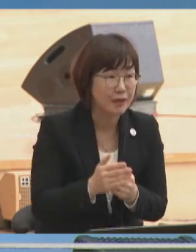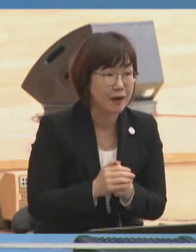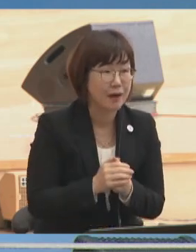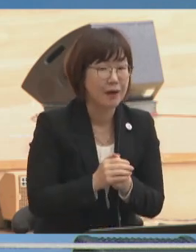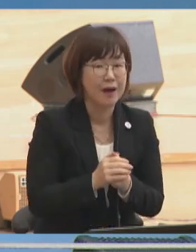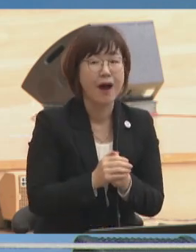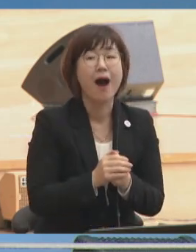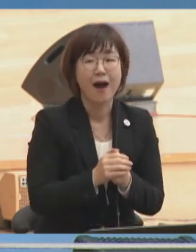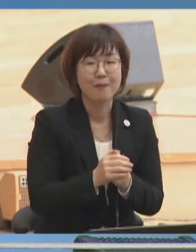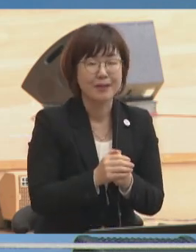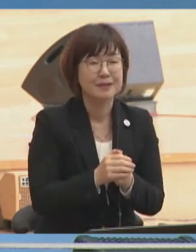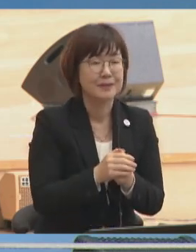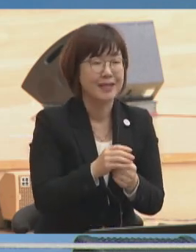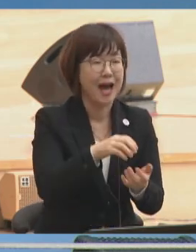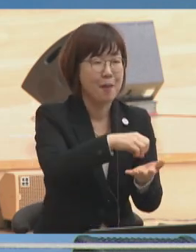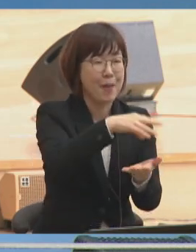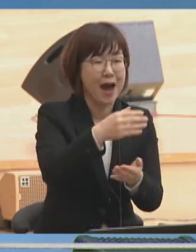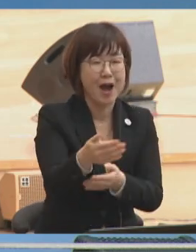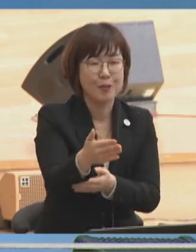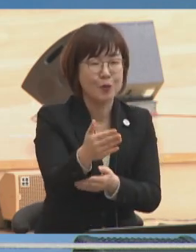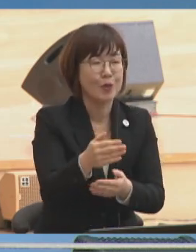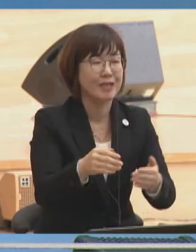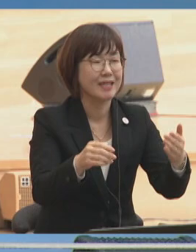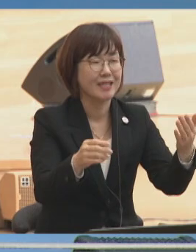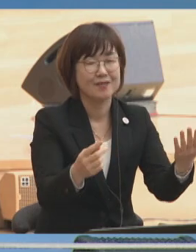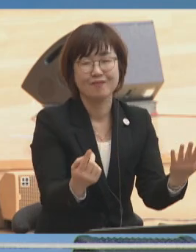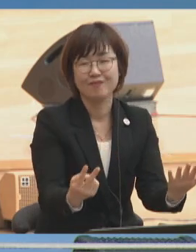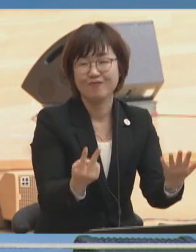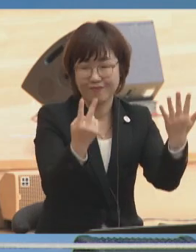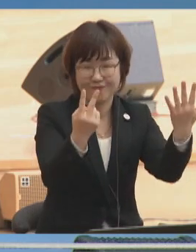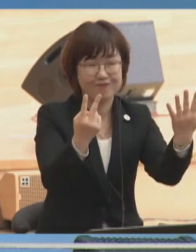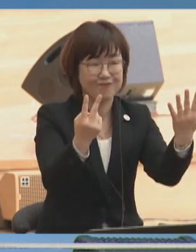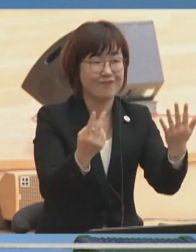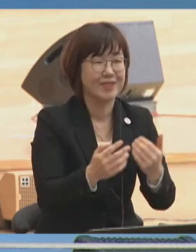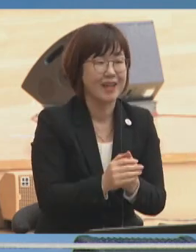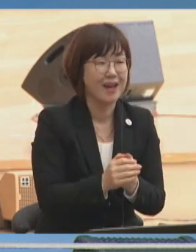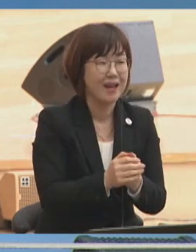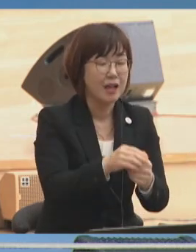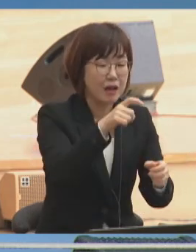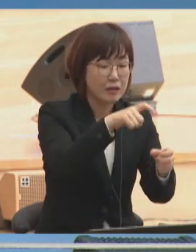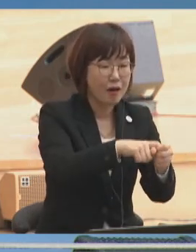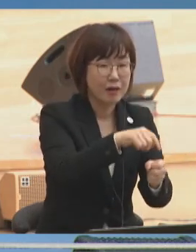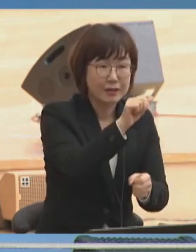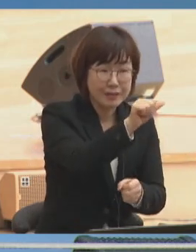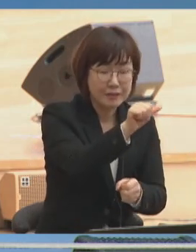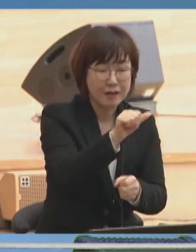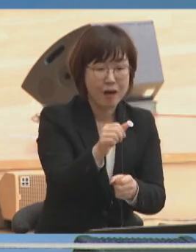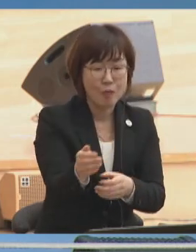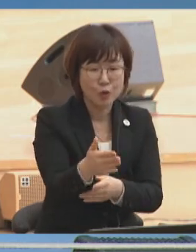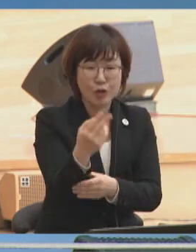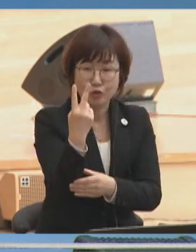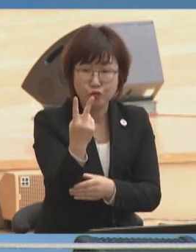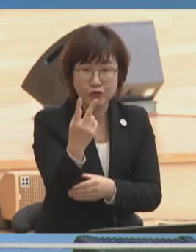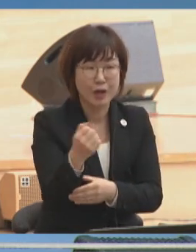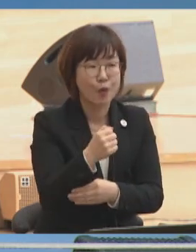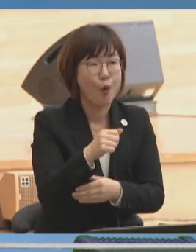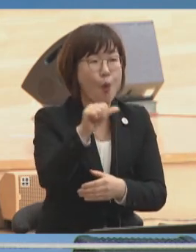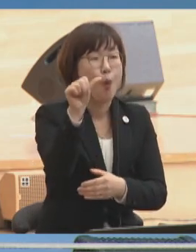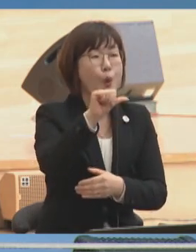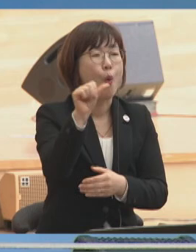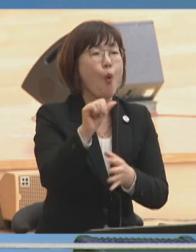네, 오병이어죠. 네, 떡 다섯 개 물고기 두 마리로 5,000명을 먹이신 기적적인 사건이